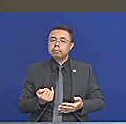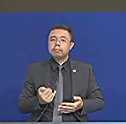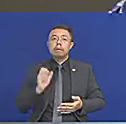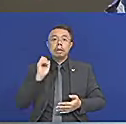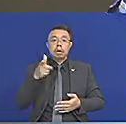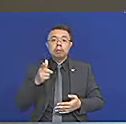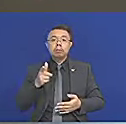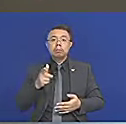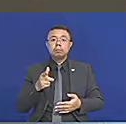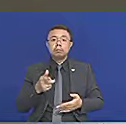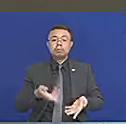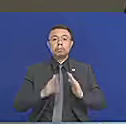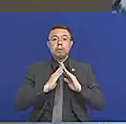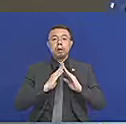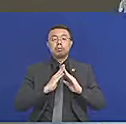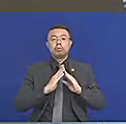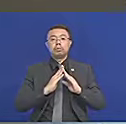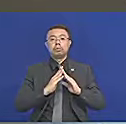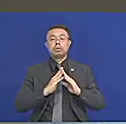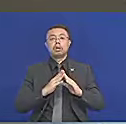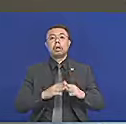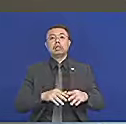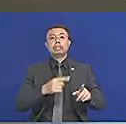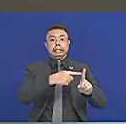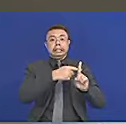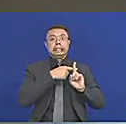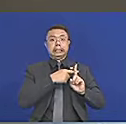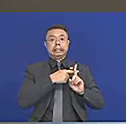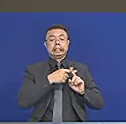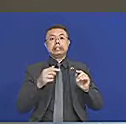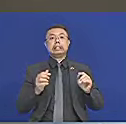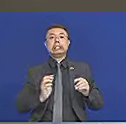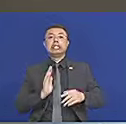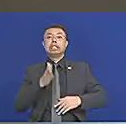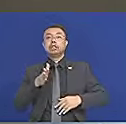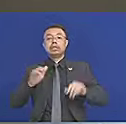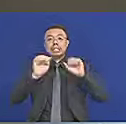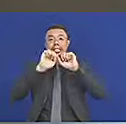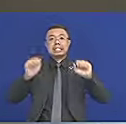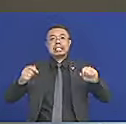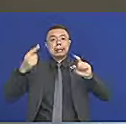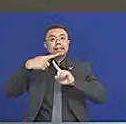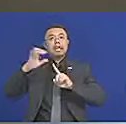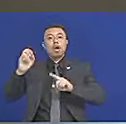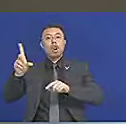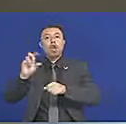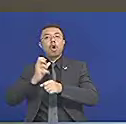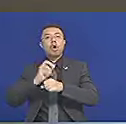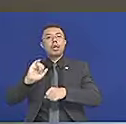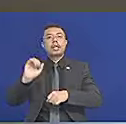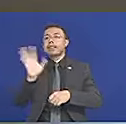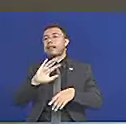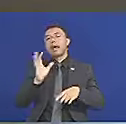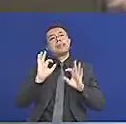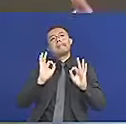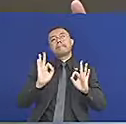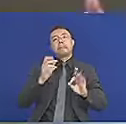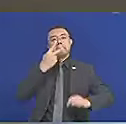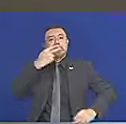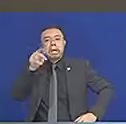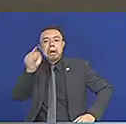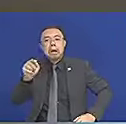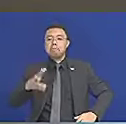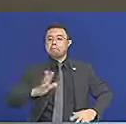Lalu membangun kekristenan dengan sistematika teologi yang tidak tepat. Yakin selamat,